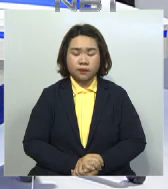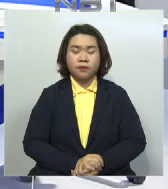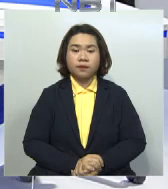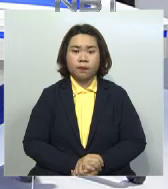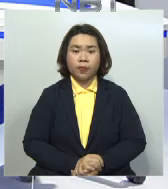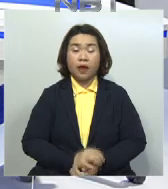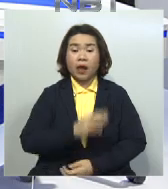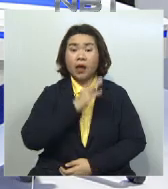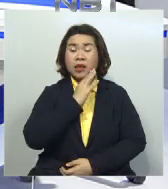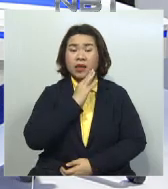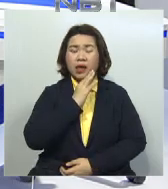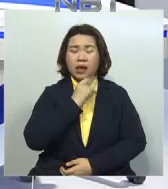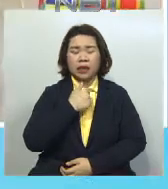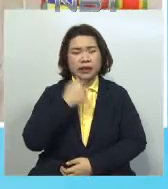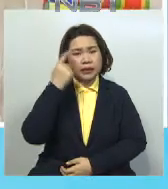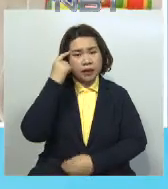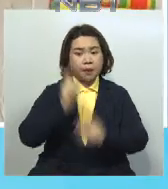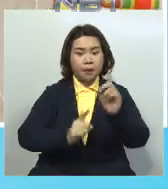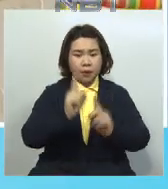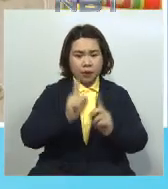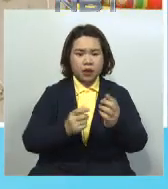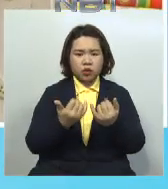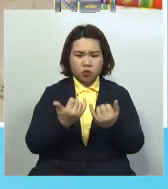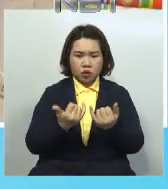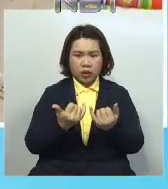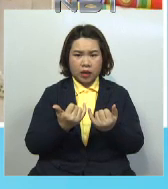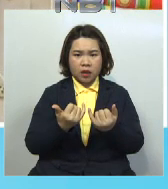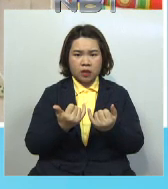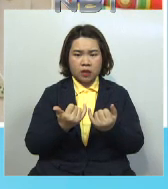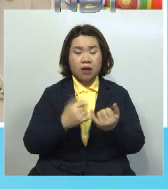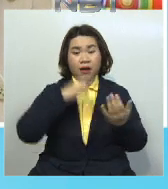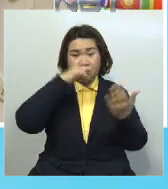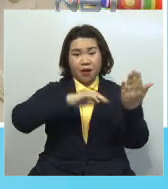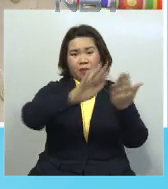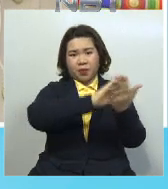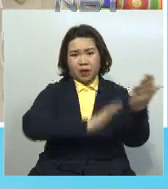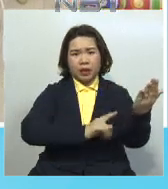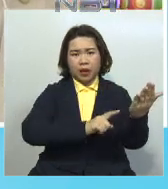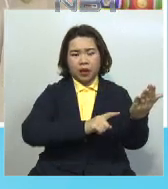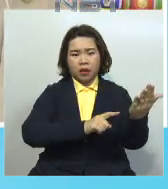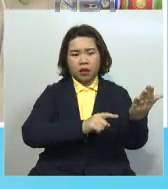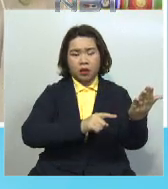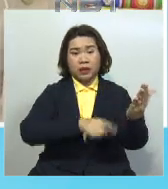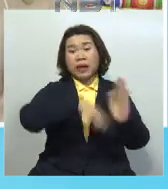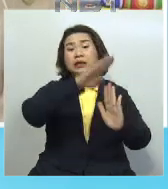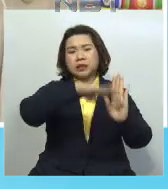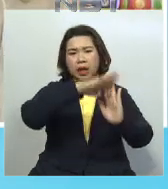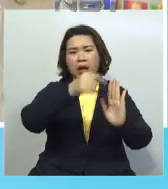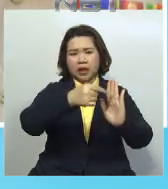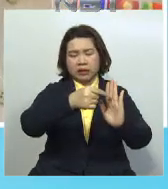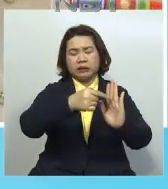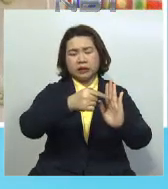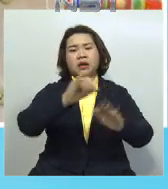คือถ้าประเมินเนี่ยผมเรียนอย่างนี้ขณะนี้ความเสียหายนะครับทั่วประเทศนะในส่วนของ9จังหวัดภาคเหนือผมว่า